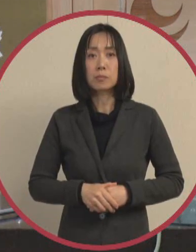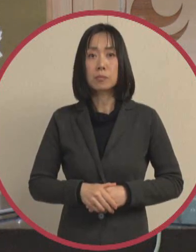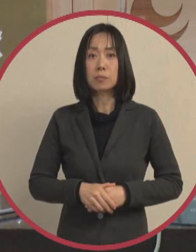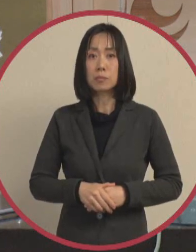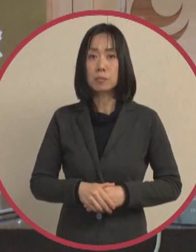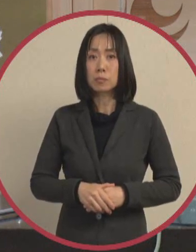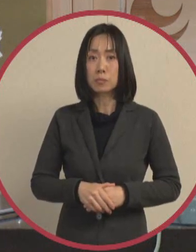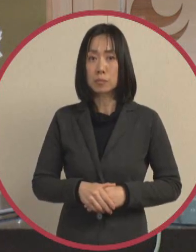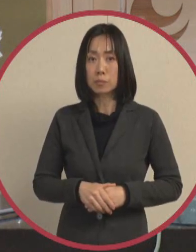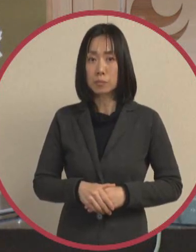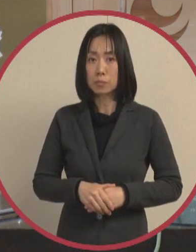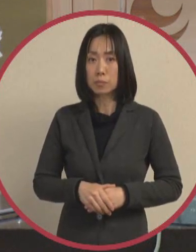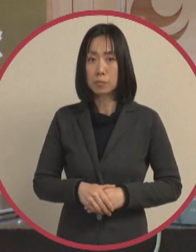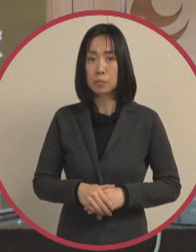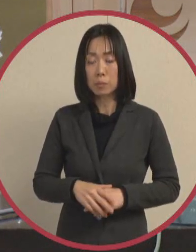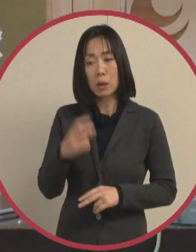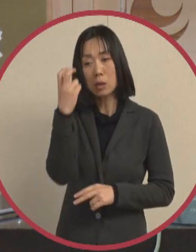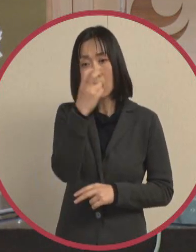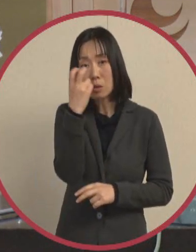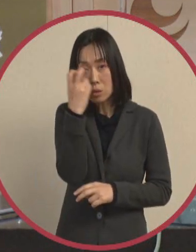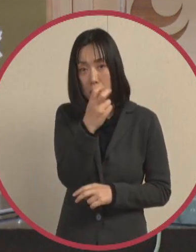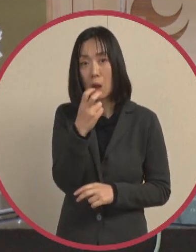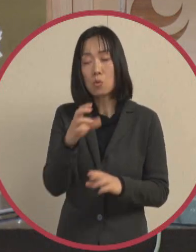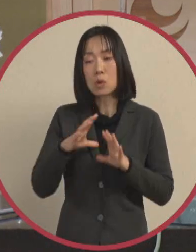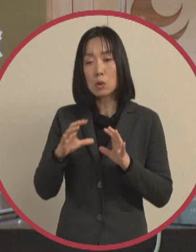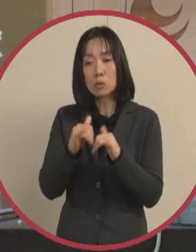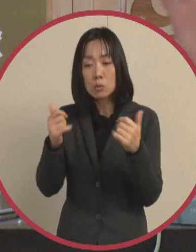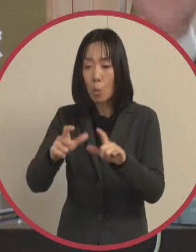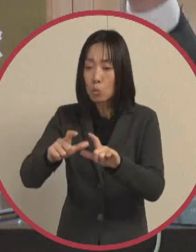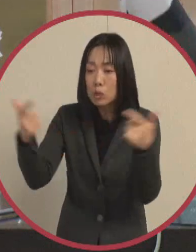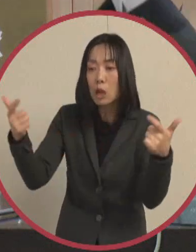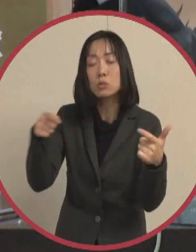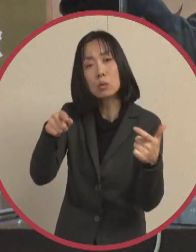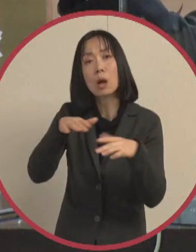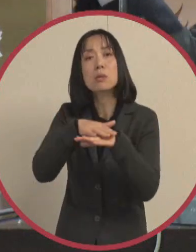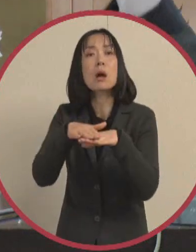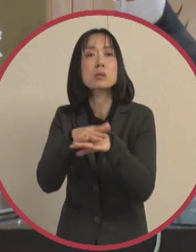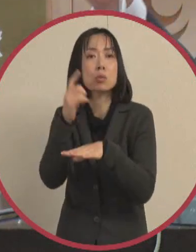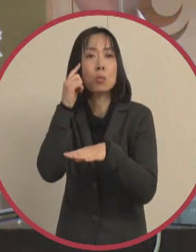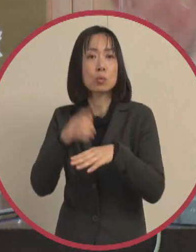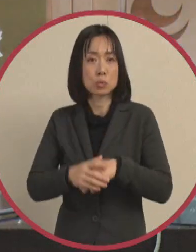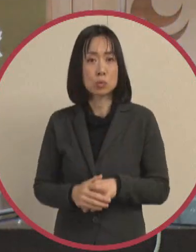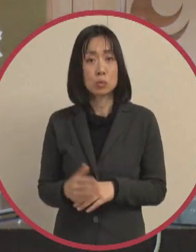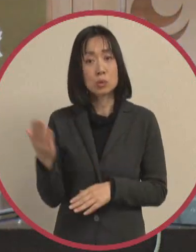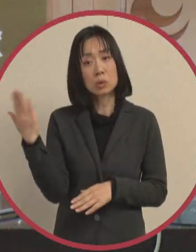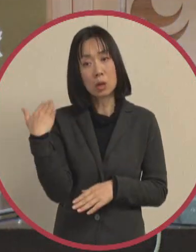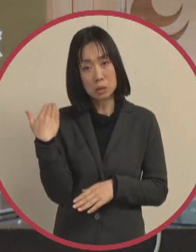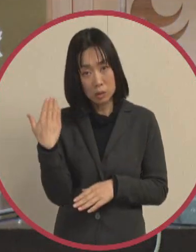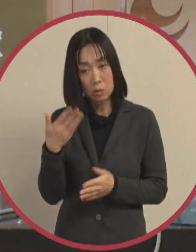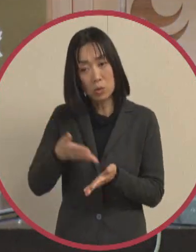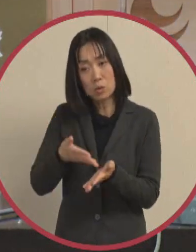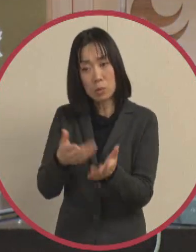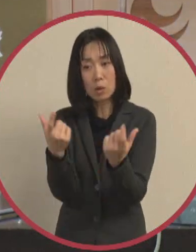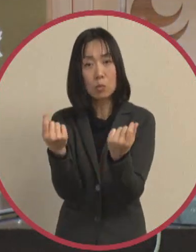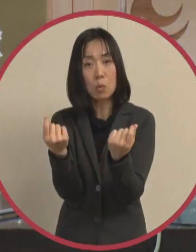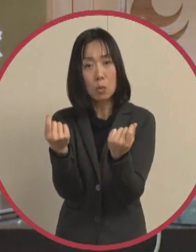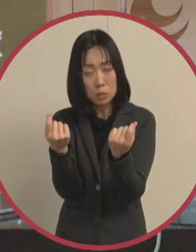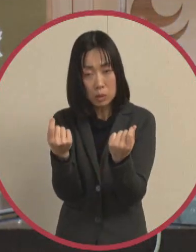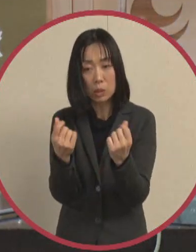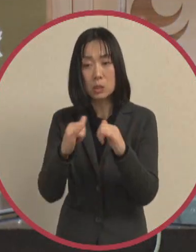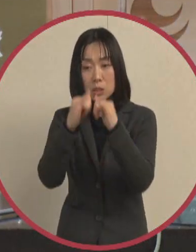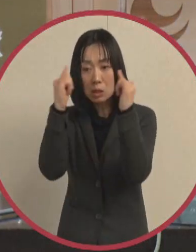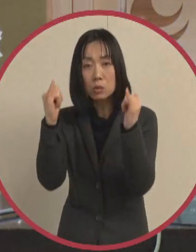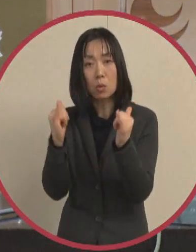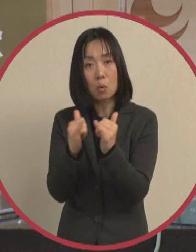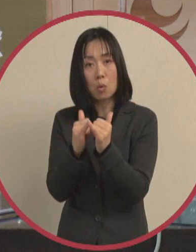これを増やすということがやはり非常に重要ですね。先ほどの数理モデルでもご説明したように、その人口の中